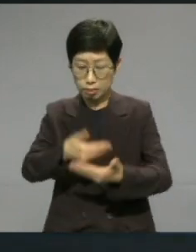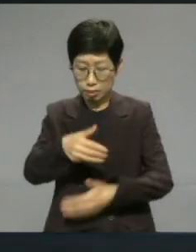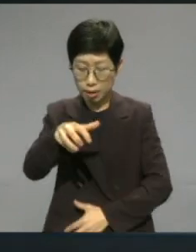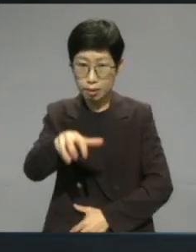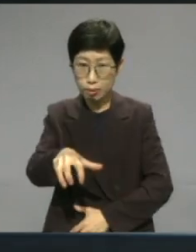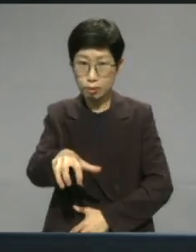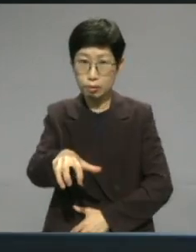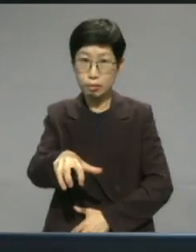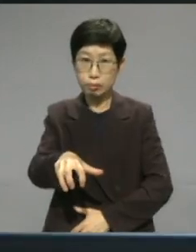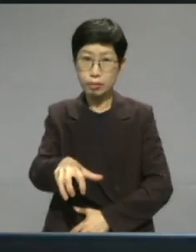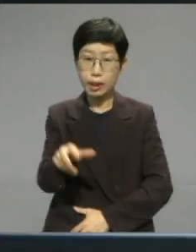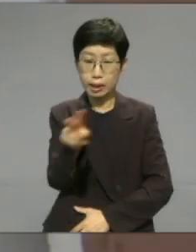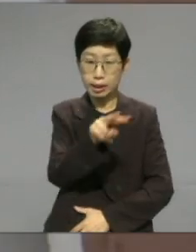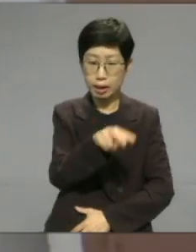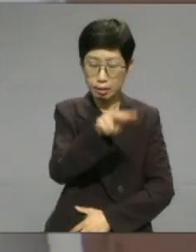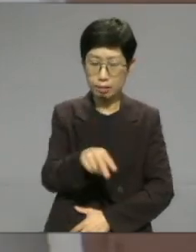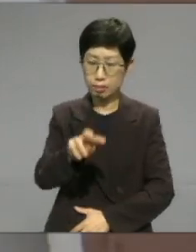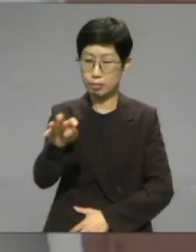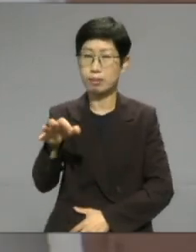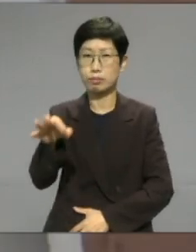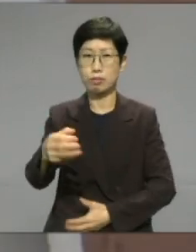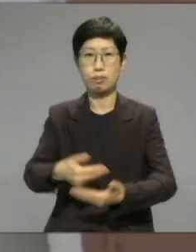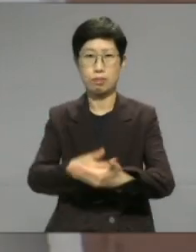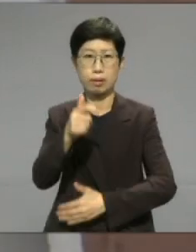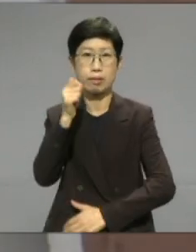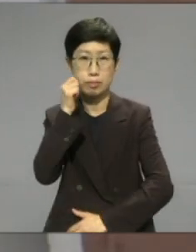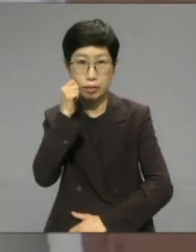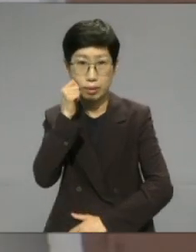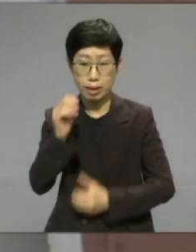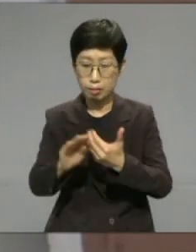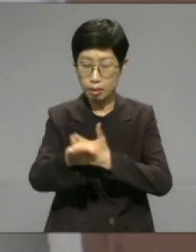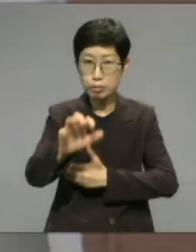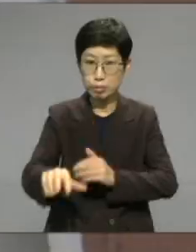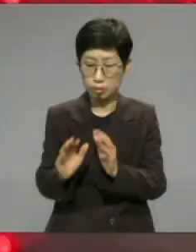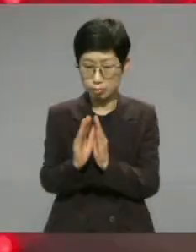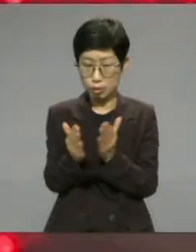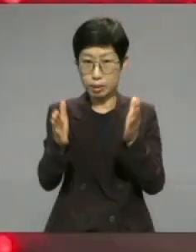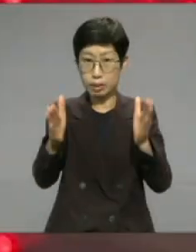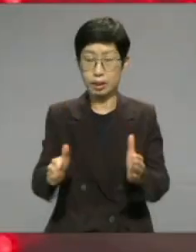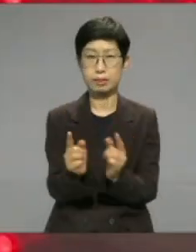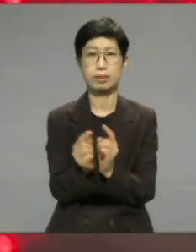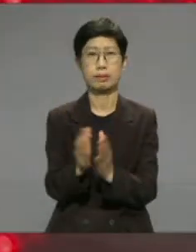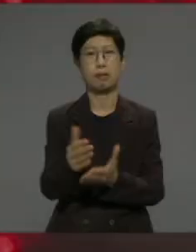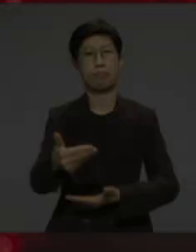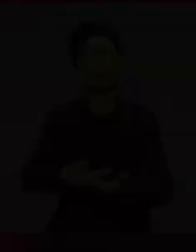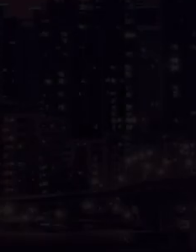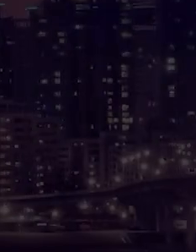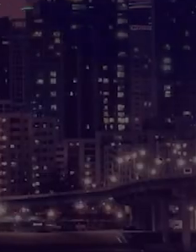통해 달러와 유로를 거래할 수 없고, 장외에서 당사자 간 직접 거래를 해야 합니다.